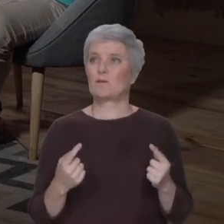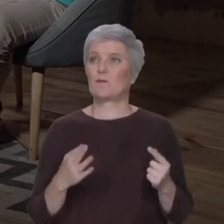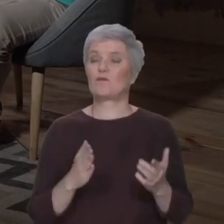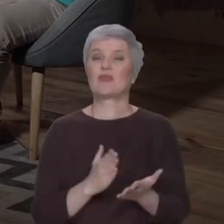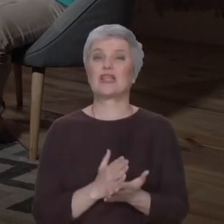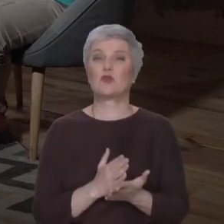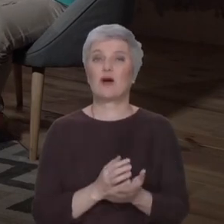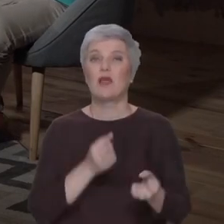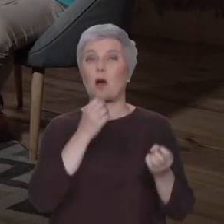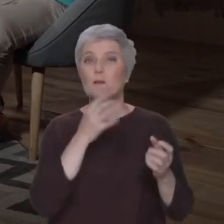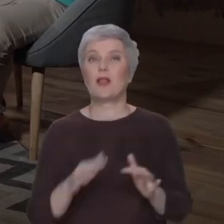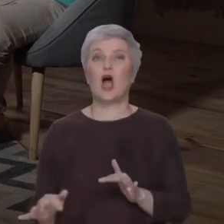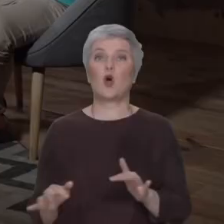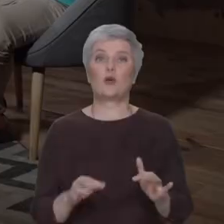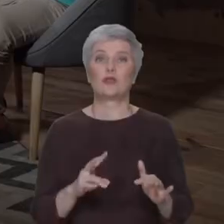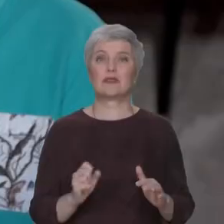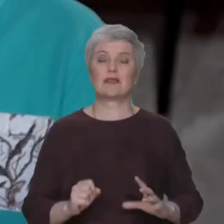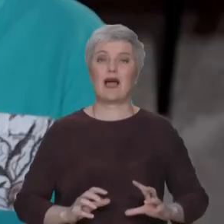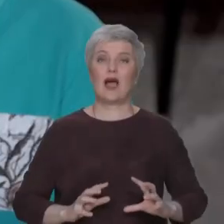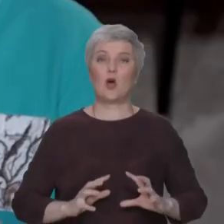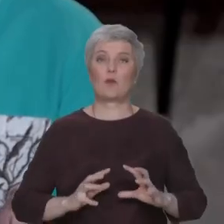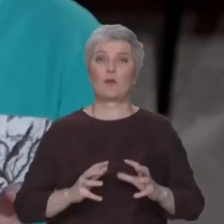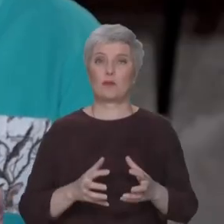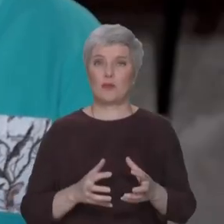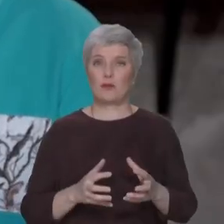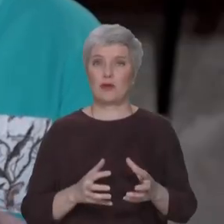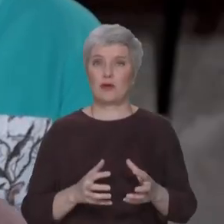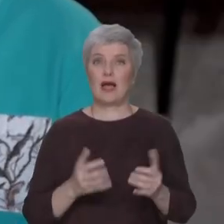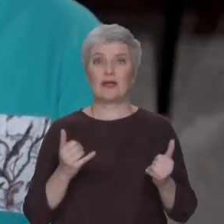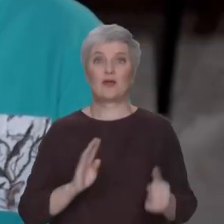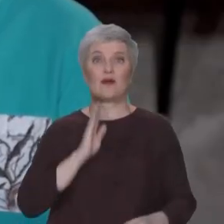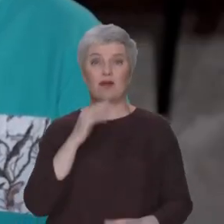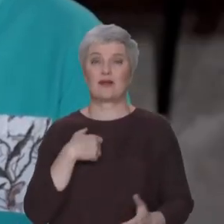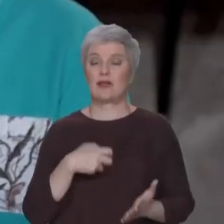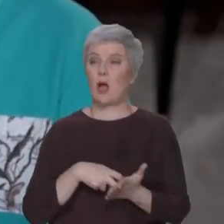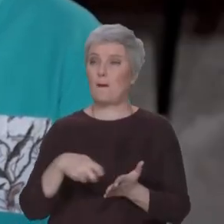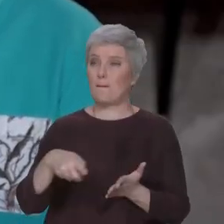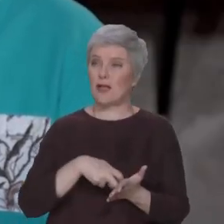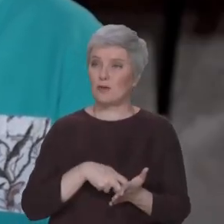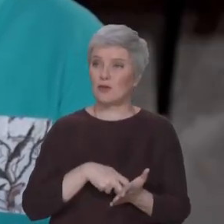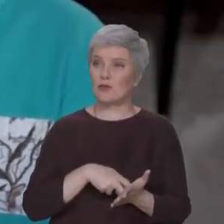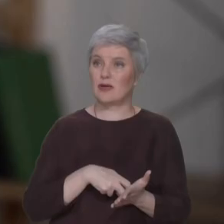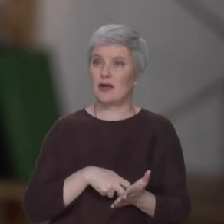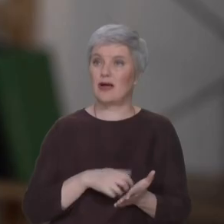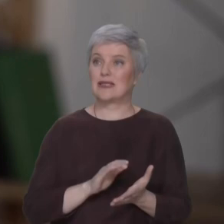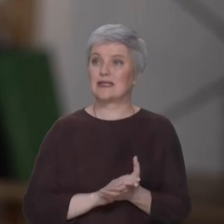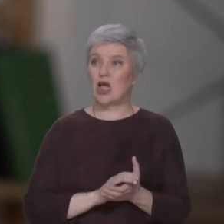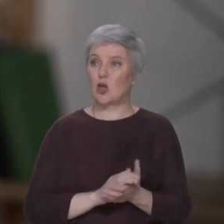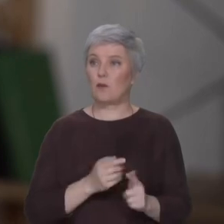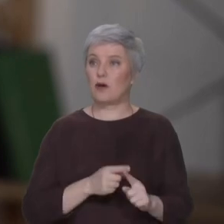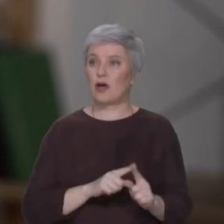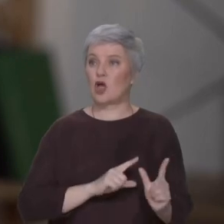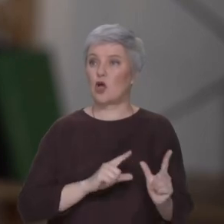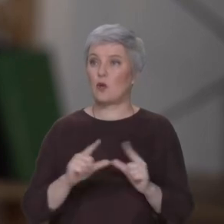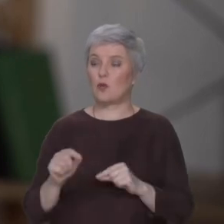існування благочинності на планеті Земля. Але я сьогодні буквально вранці переписувався з моїм знайомим, який виїхав з України в